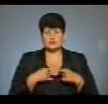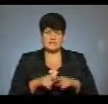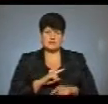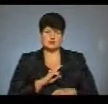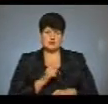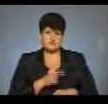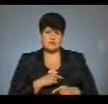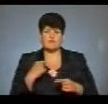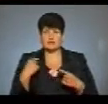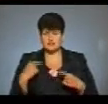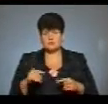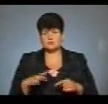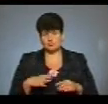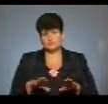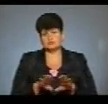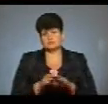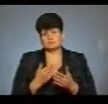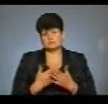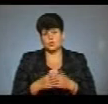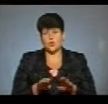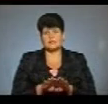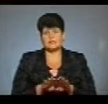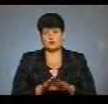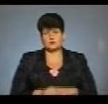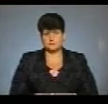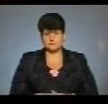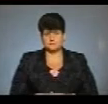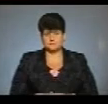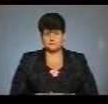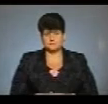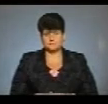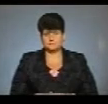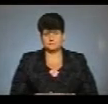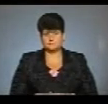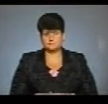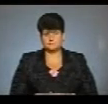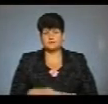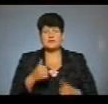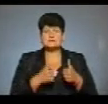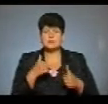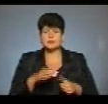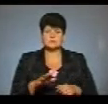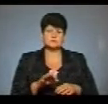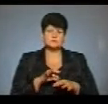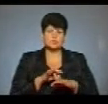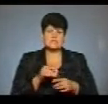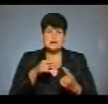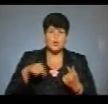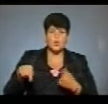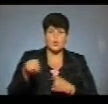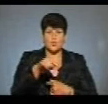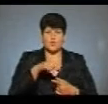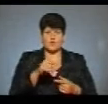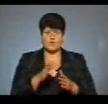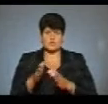сильніший, а в іншому ми були майже одинакові. В основному були приблизно рівні. Змагання відбуваються за круговою системою,